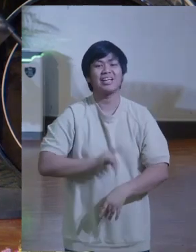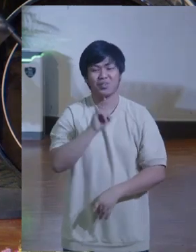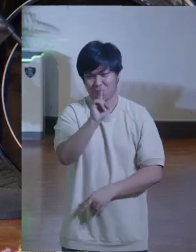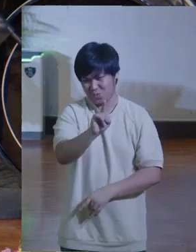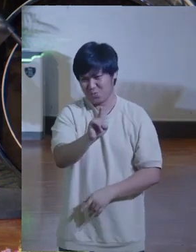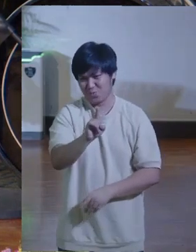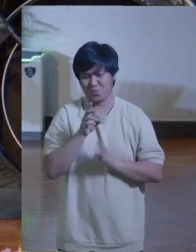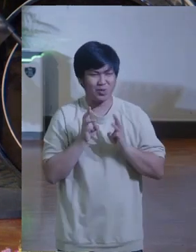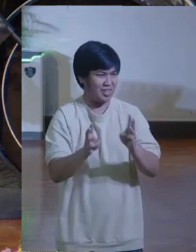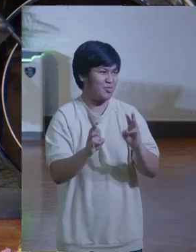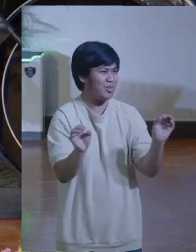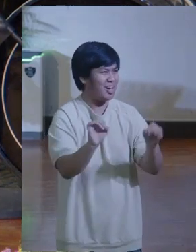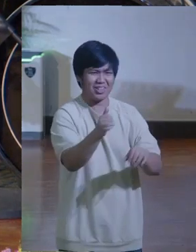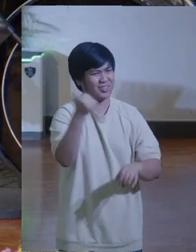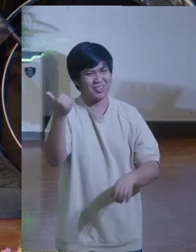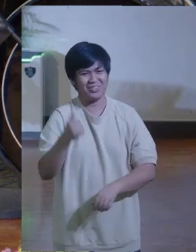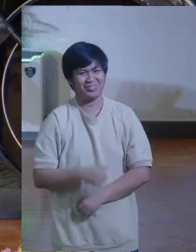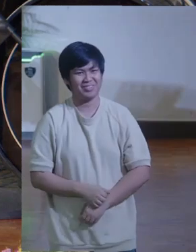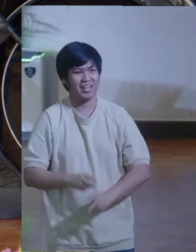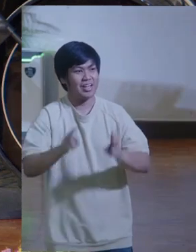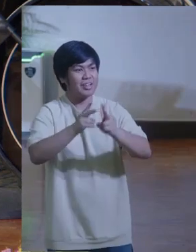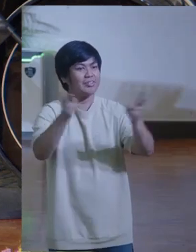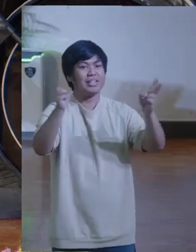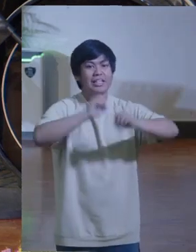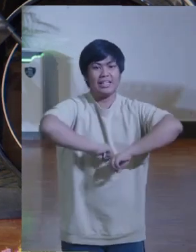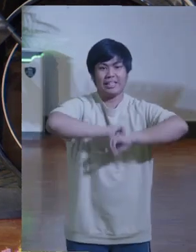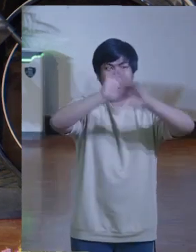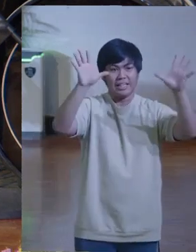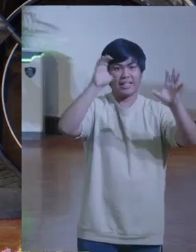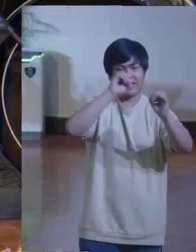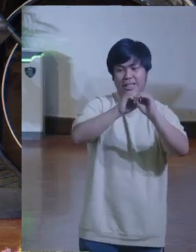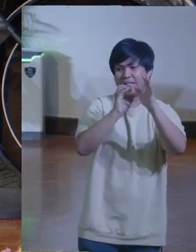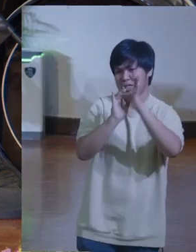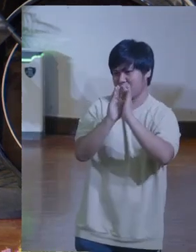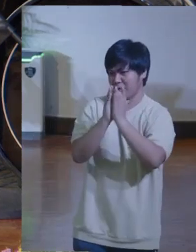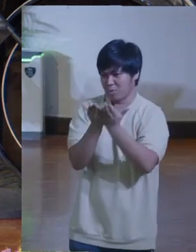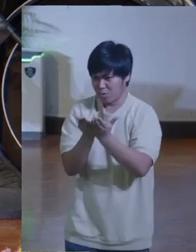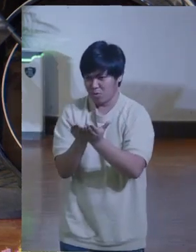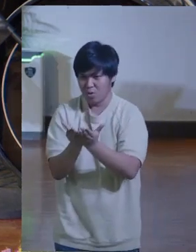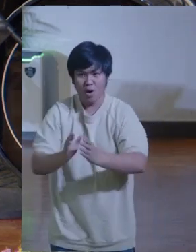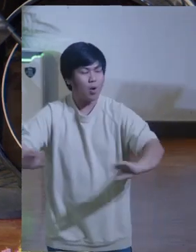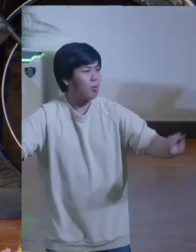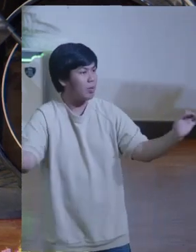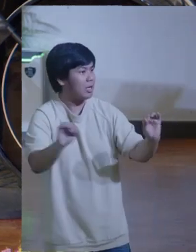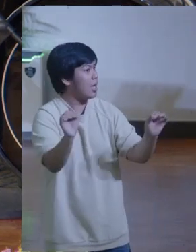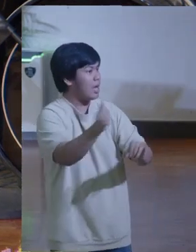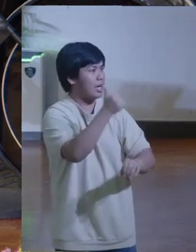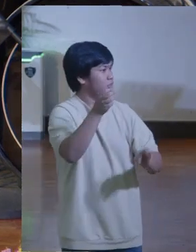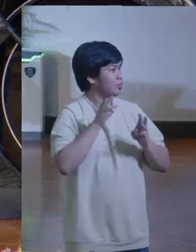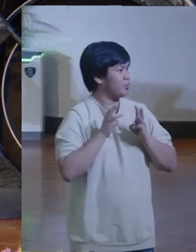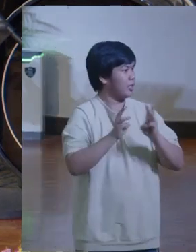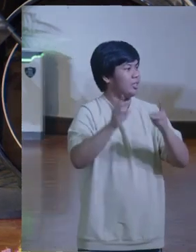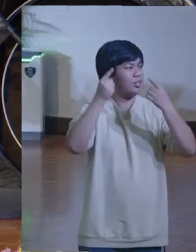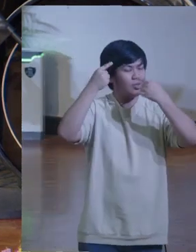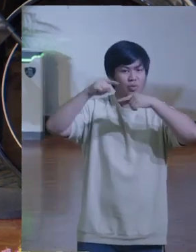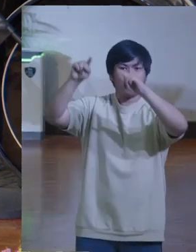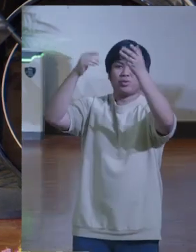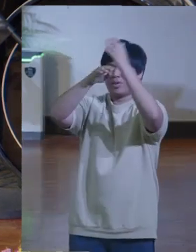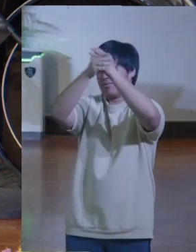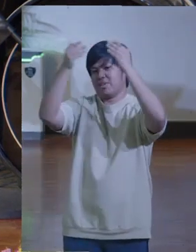Kristo lang. Malinaw ang salita ng Diyos. Siya lang ang daan patungo sa